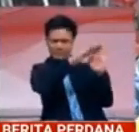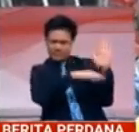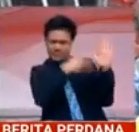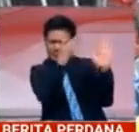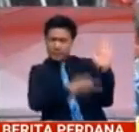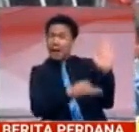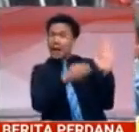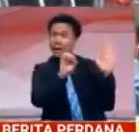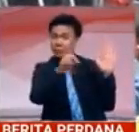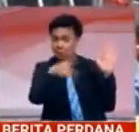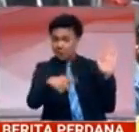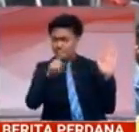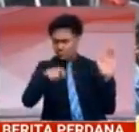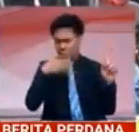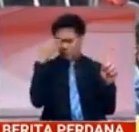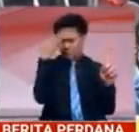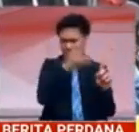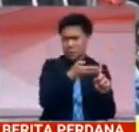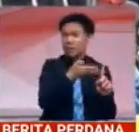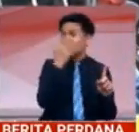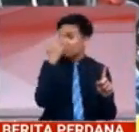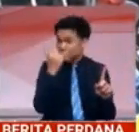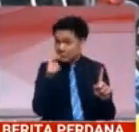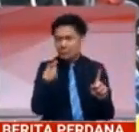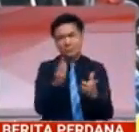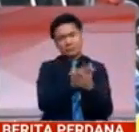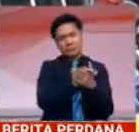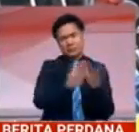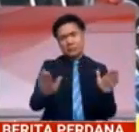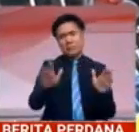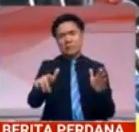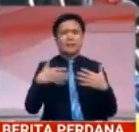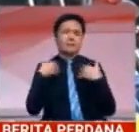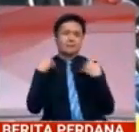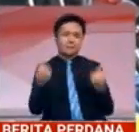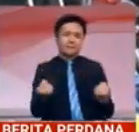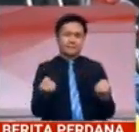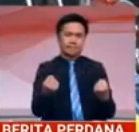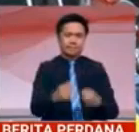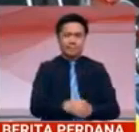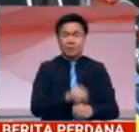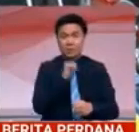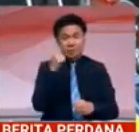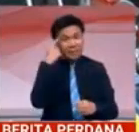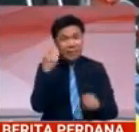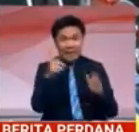harus dipatuhi demi keselamatan dan kesihatan masing-masing. Ingat, bukan